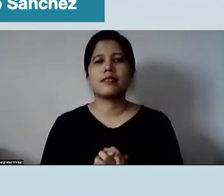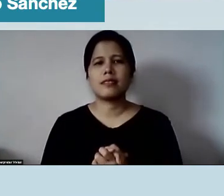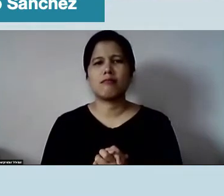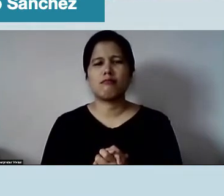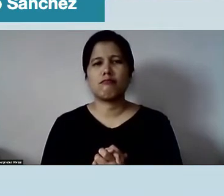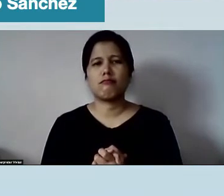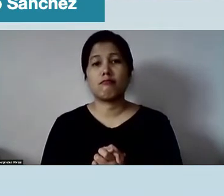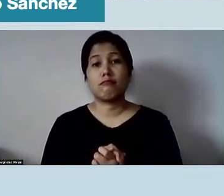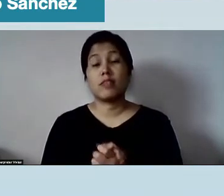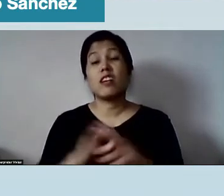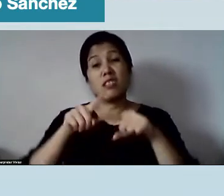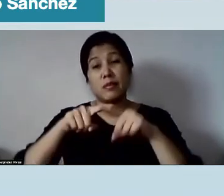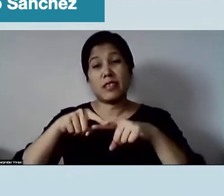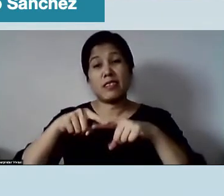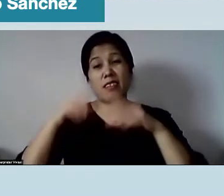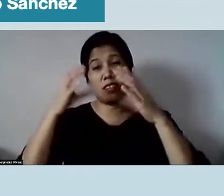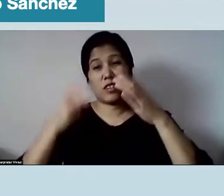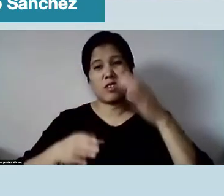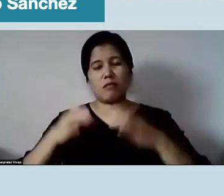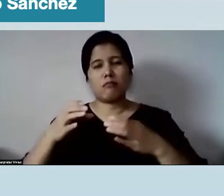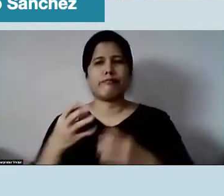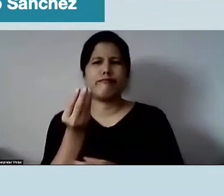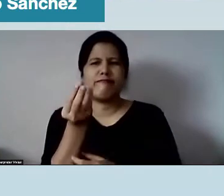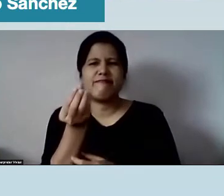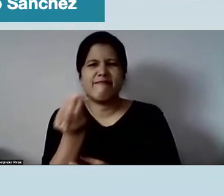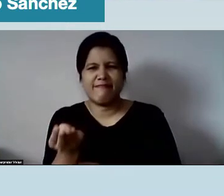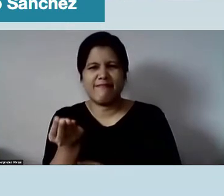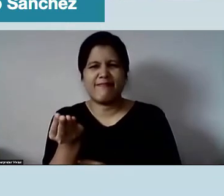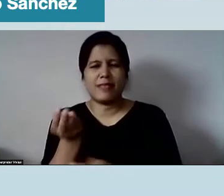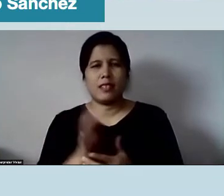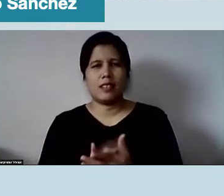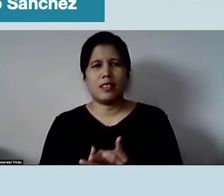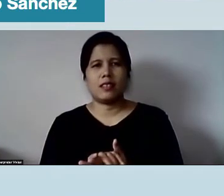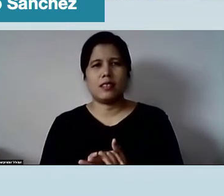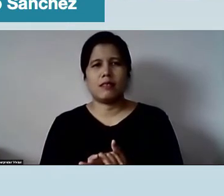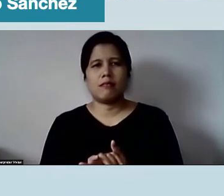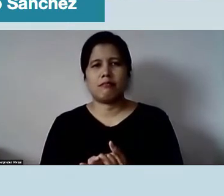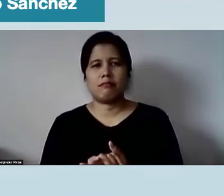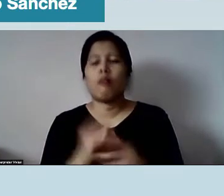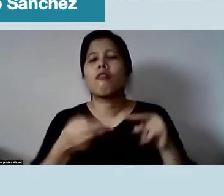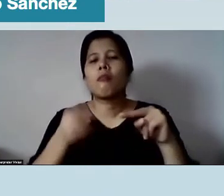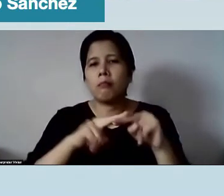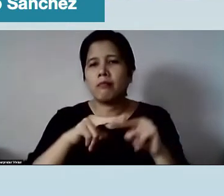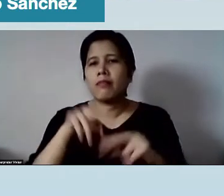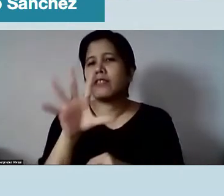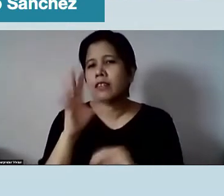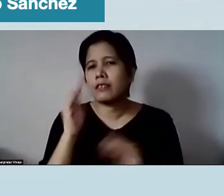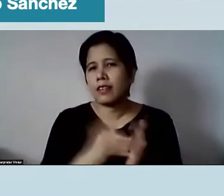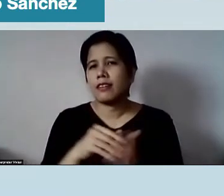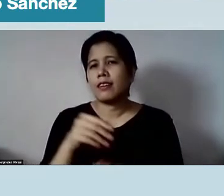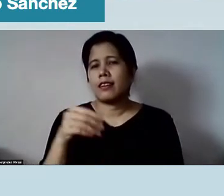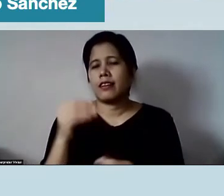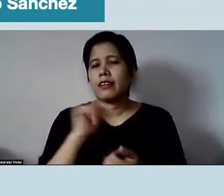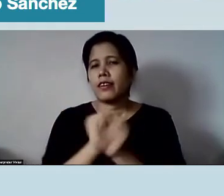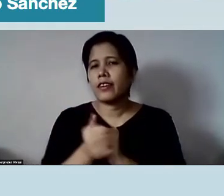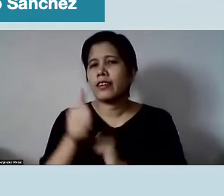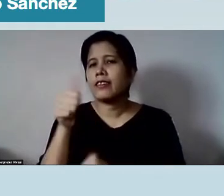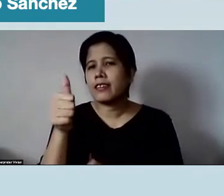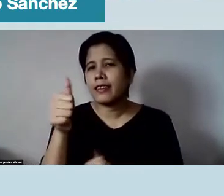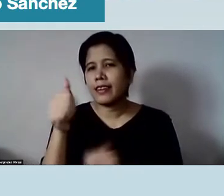eh, eto, kunti lang pala yan eh. Dublihin ko pa yung 5,000 mo. Gawin kong 10,000 or